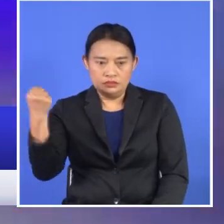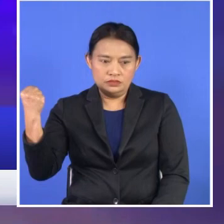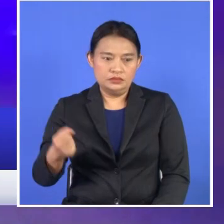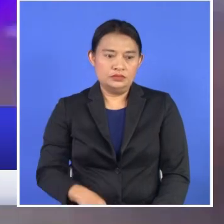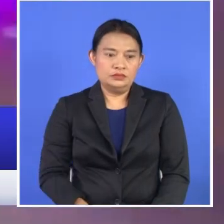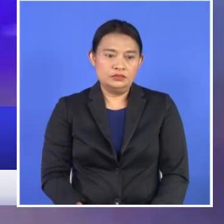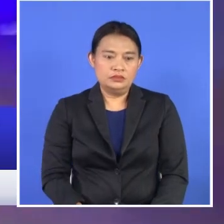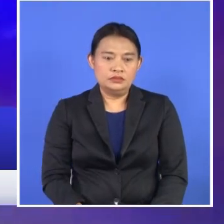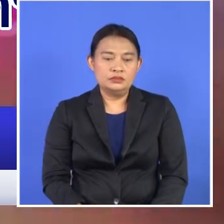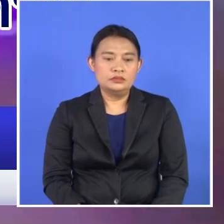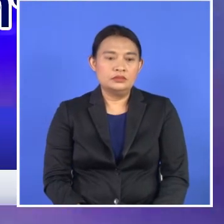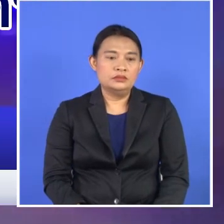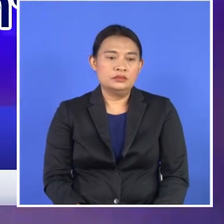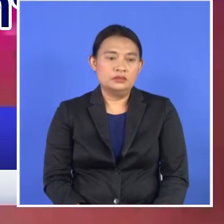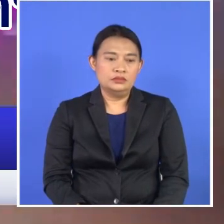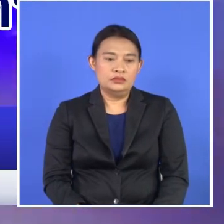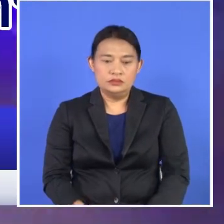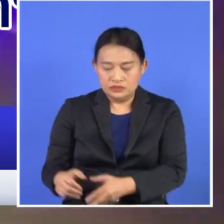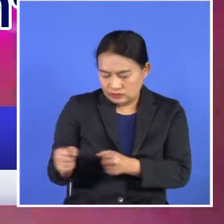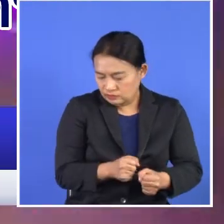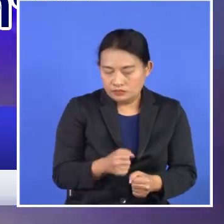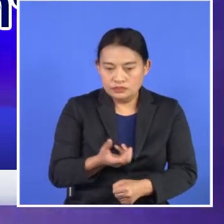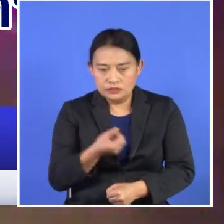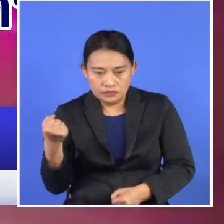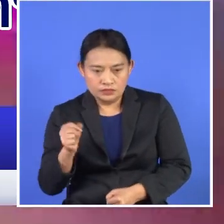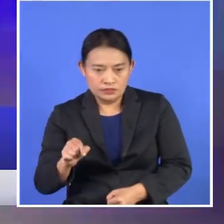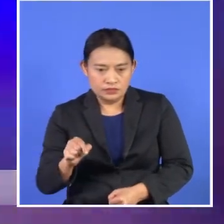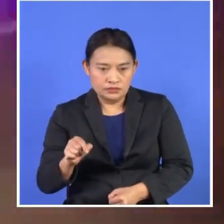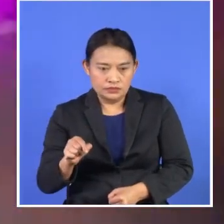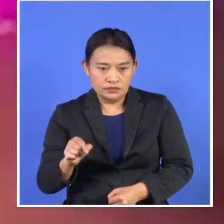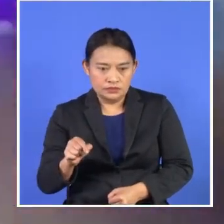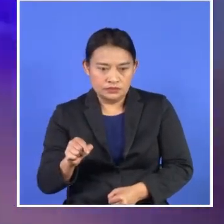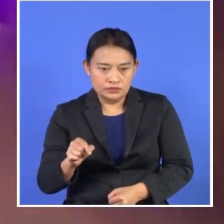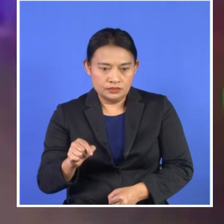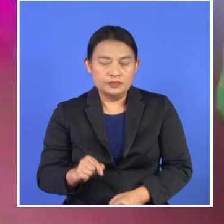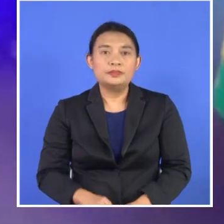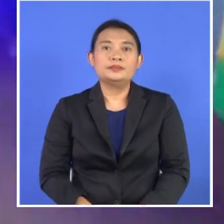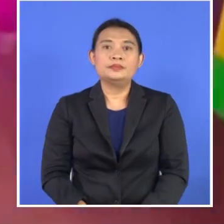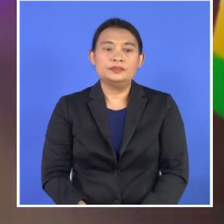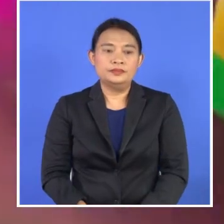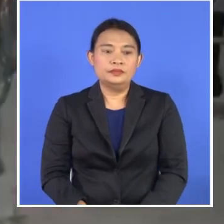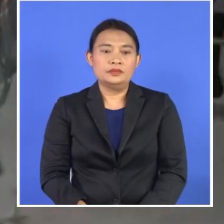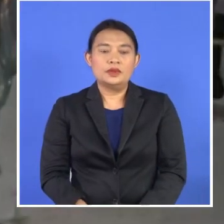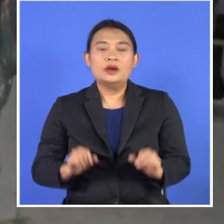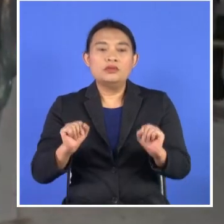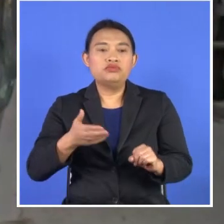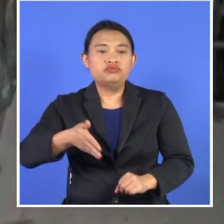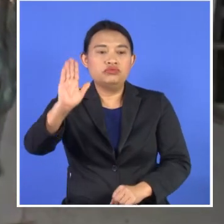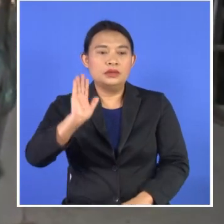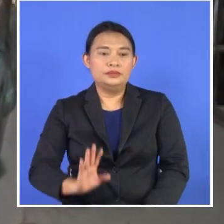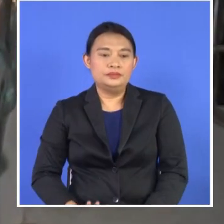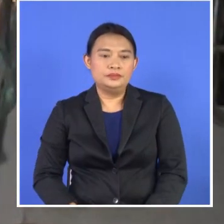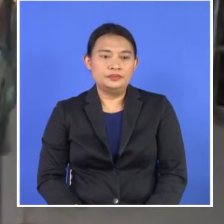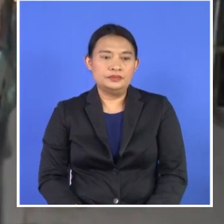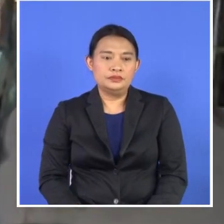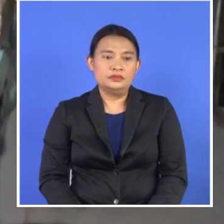แต่ว ่ าหน ู มาตกไ ปด้วยอ๋อแต่ว่ากระเป๋าไม่ได้ไปใช่ไหม ใช่ค่ะแต่ตอนแรกเขาจะเอาโทรศัพท์ไป ก็ไม่ไปโรงพยาบาล แต่ว่าเขาก็ไป ตั้งใจจะเอาโทรศั